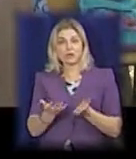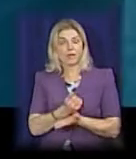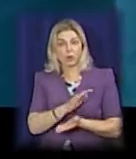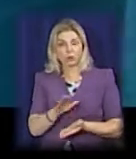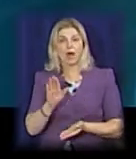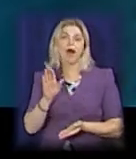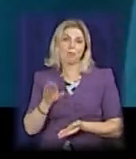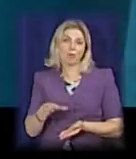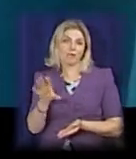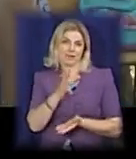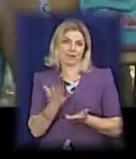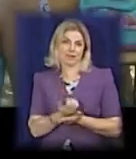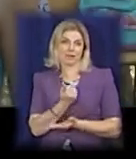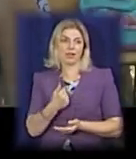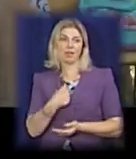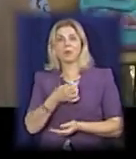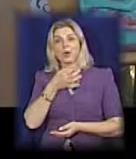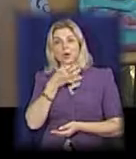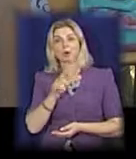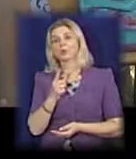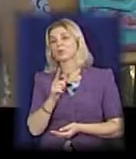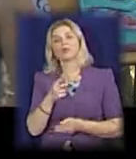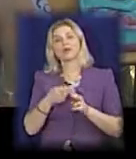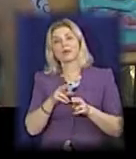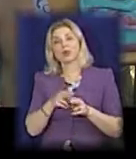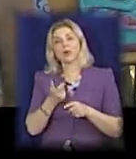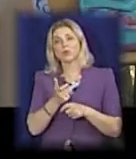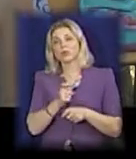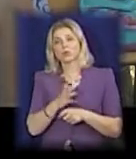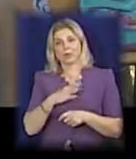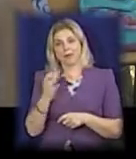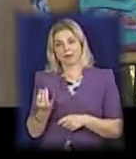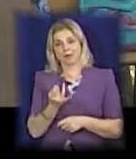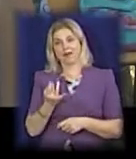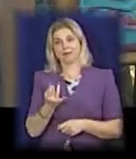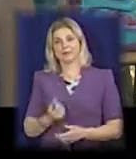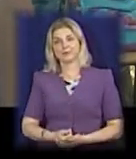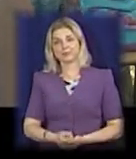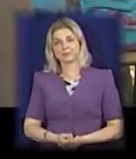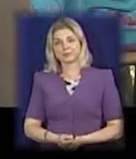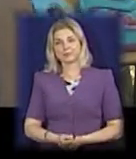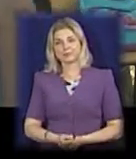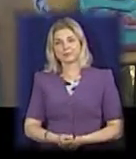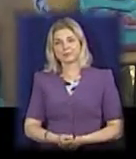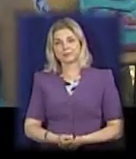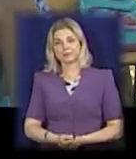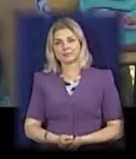але потім все вийшло. Мені сподобалося, тому що було дуже цікаво і